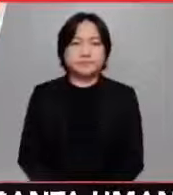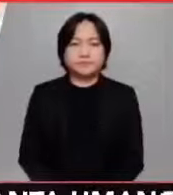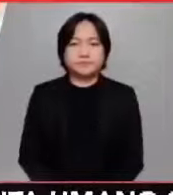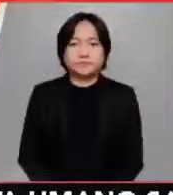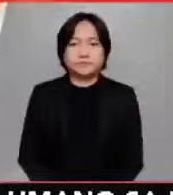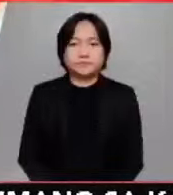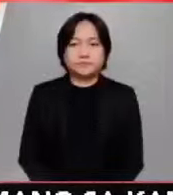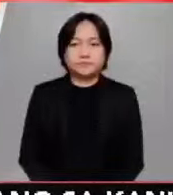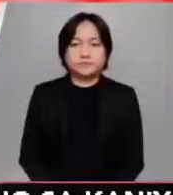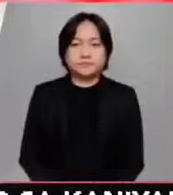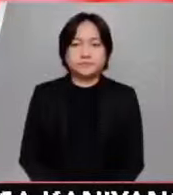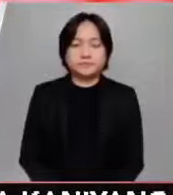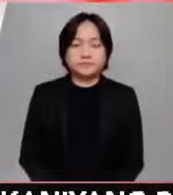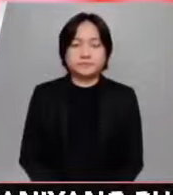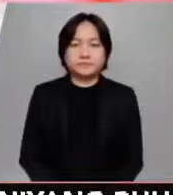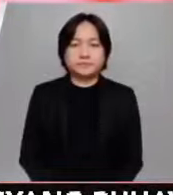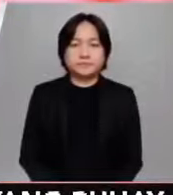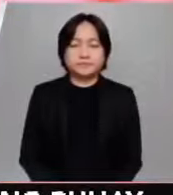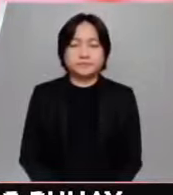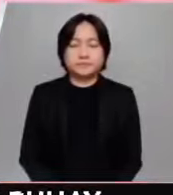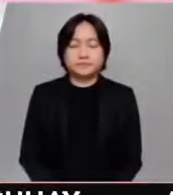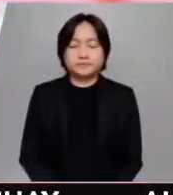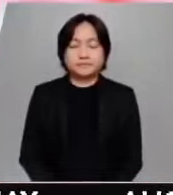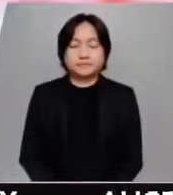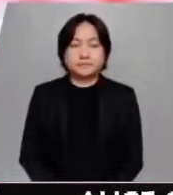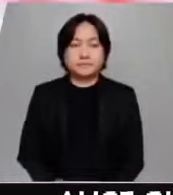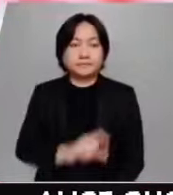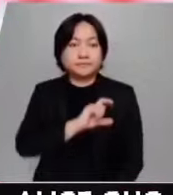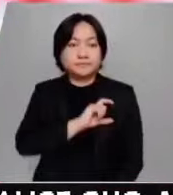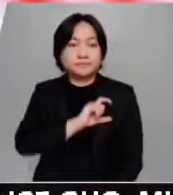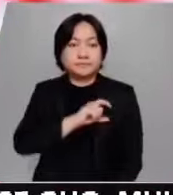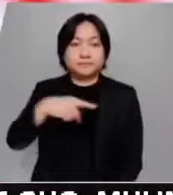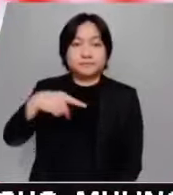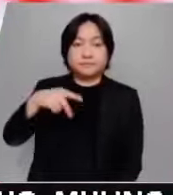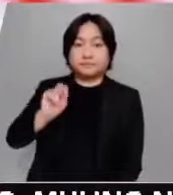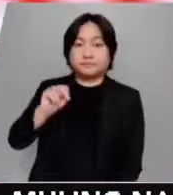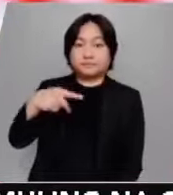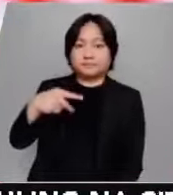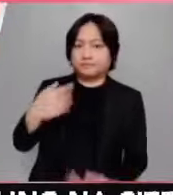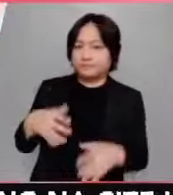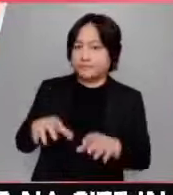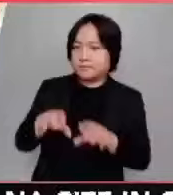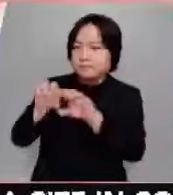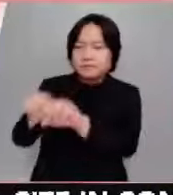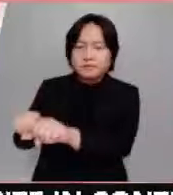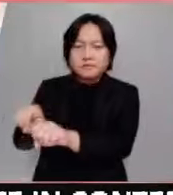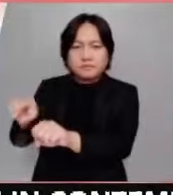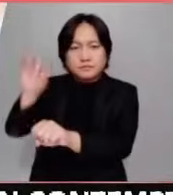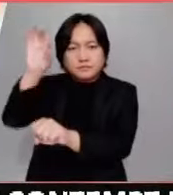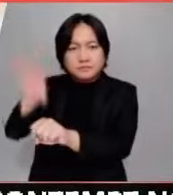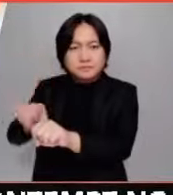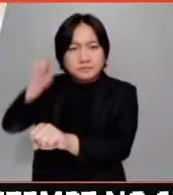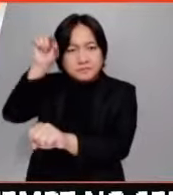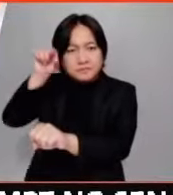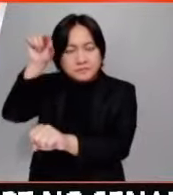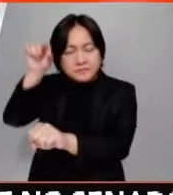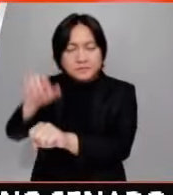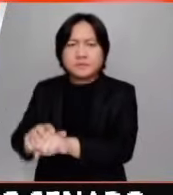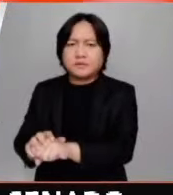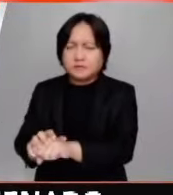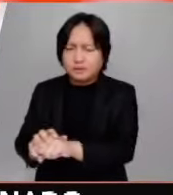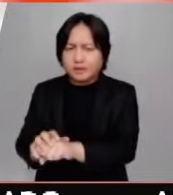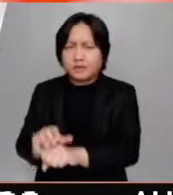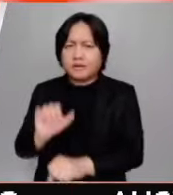Ngayong hawak na ng Philippine National Police si Pastor Apollo Quiboloy, kanino nga ba mapupunta ang 10 milyong pisong reward?